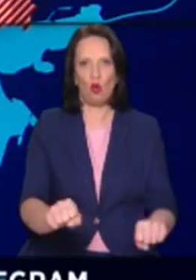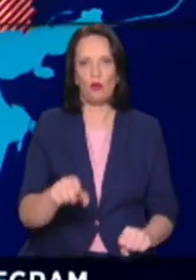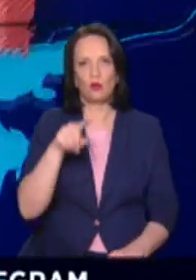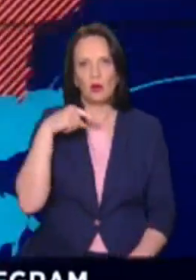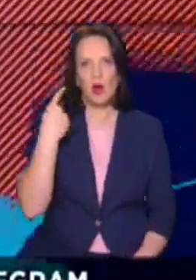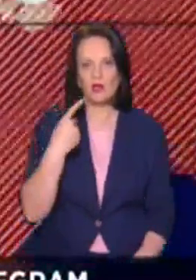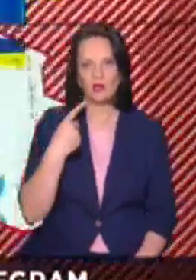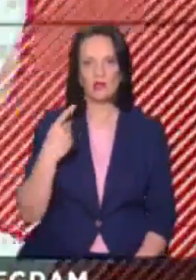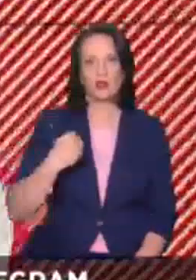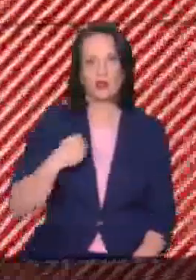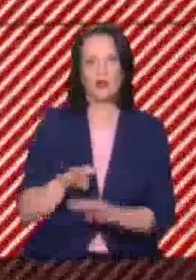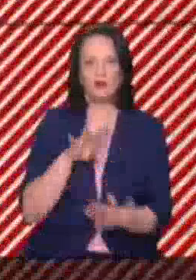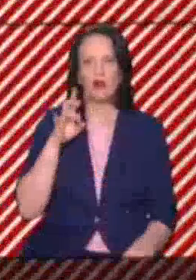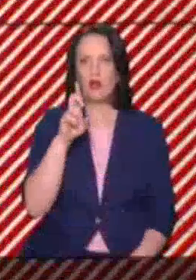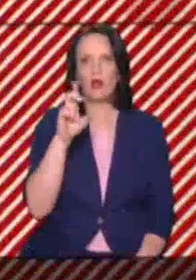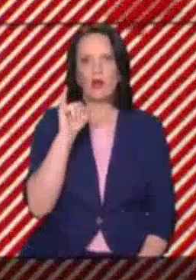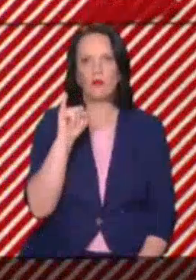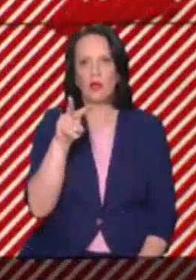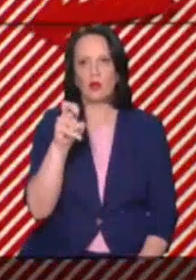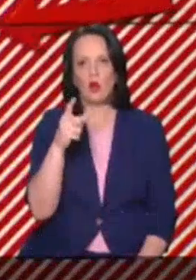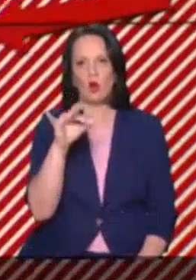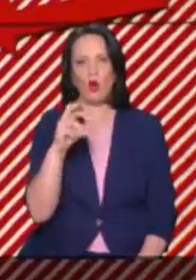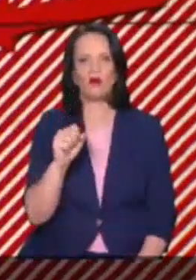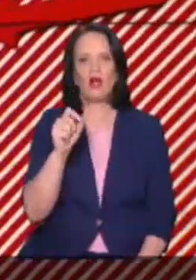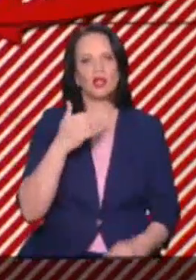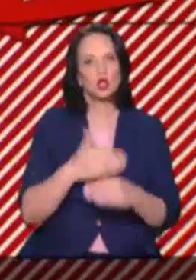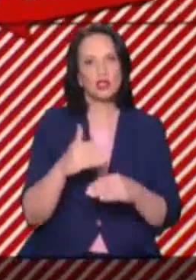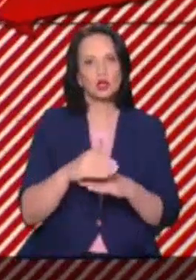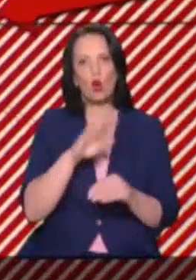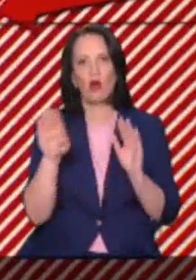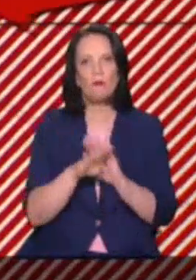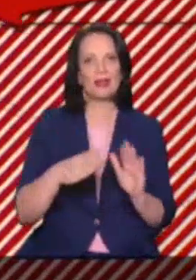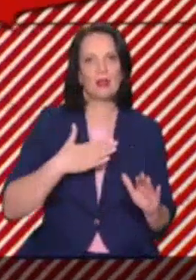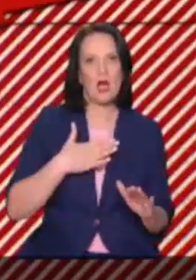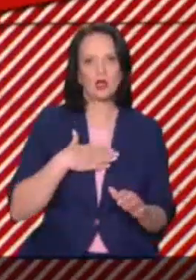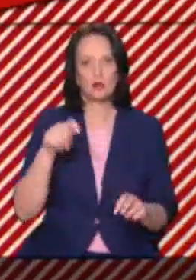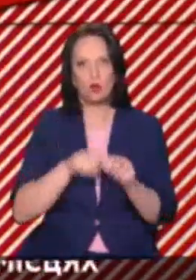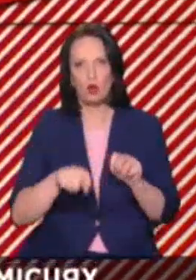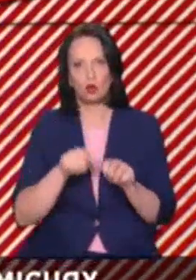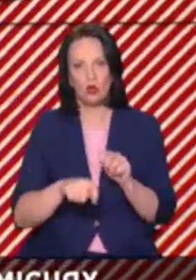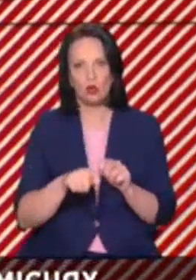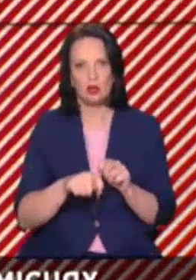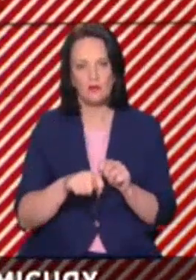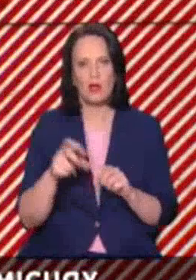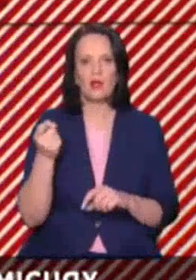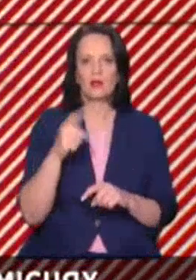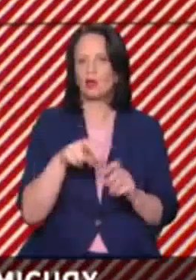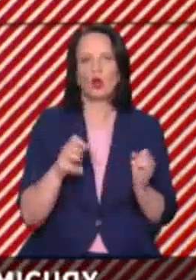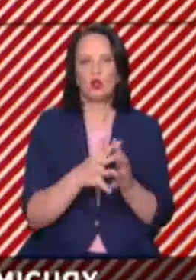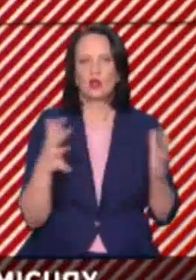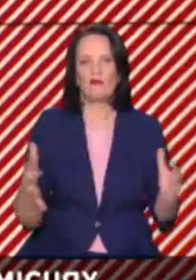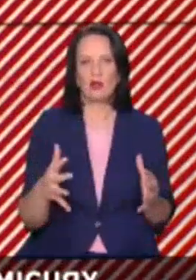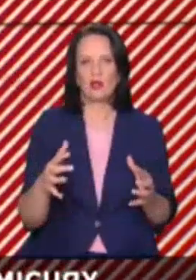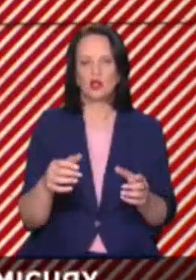військами. Білогорівка частково ще під нашим контролем, ну і кілька населених пунктів також. На той невеличкий